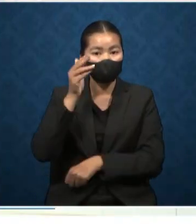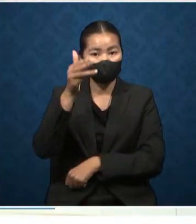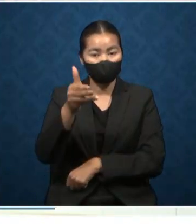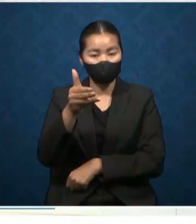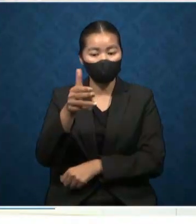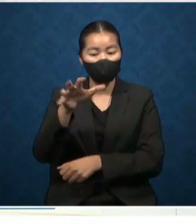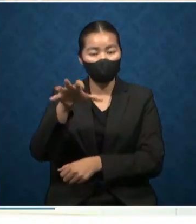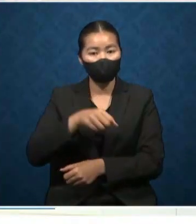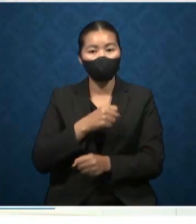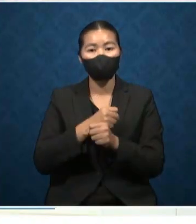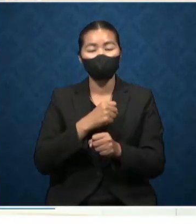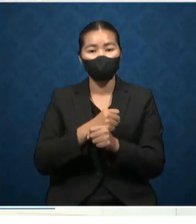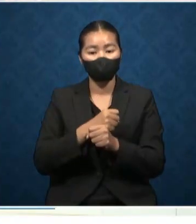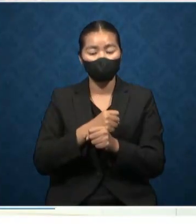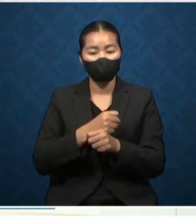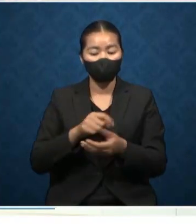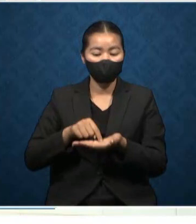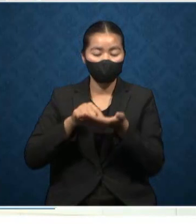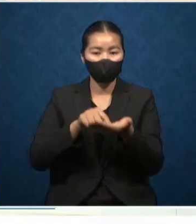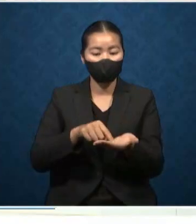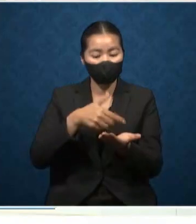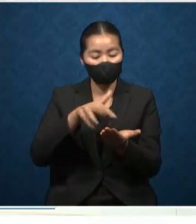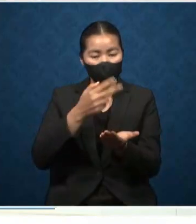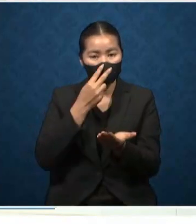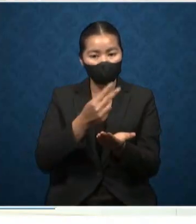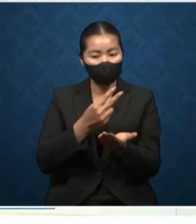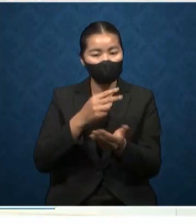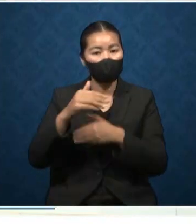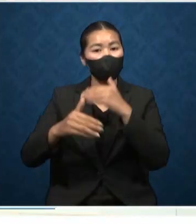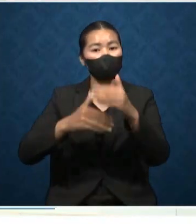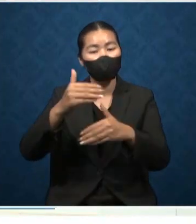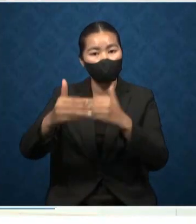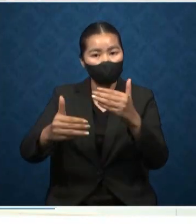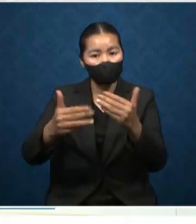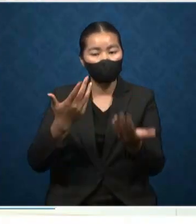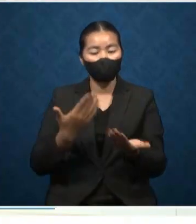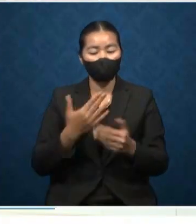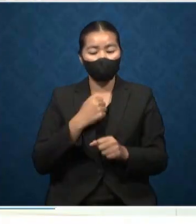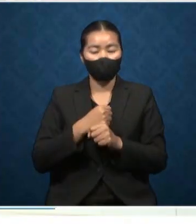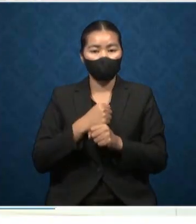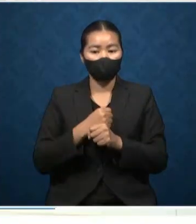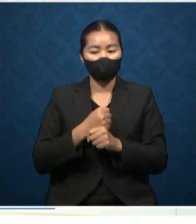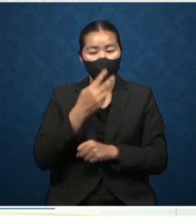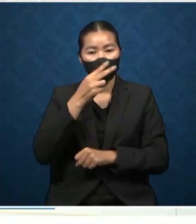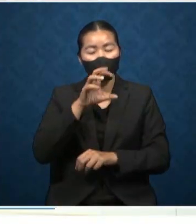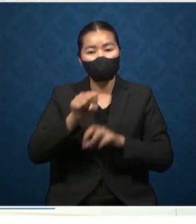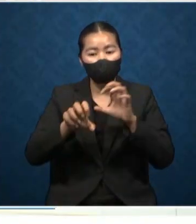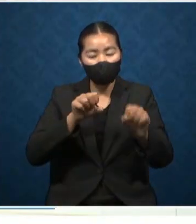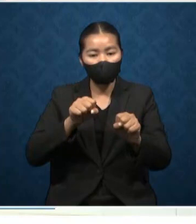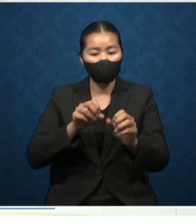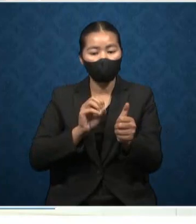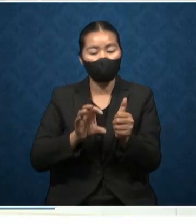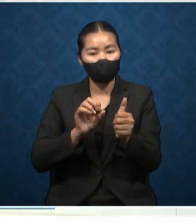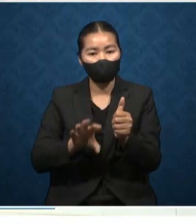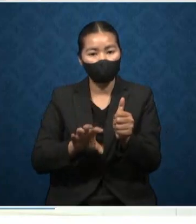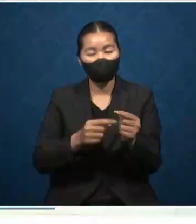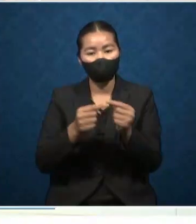ครับ ก็จะนำเสนอให้เห็นถึงความคืบหน้าในการดำเนนการตามข้อสังเกตข้อเสนอแนตต่